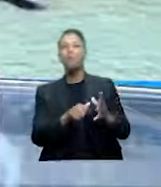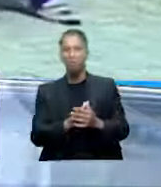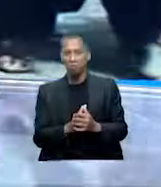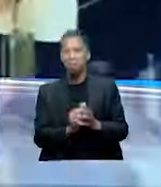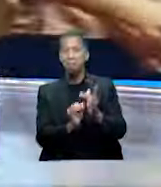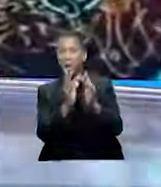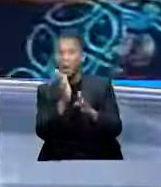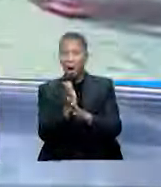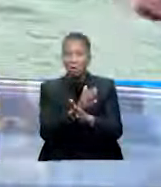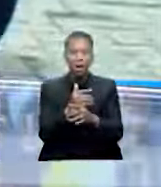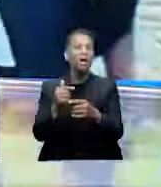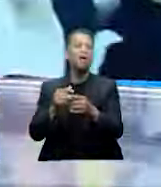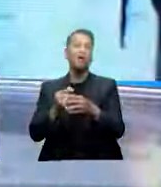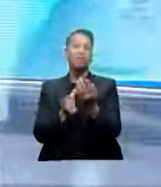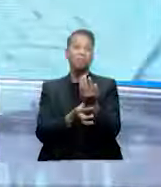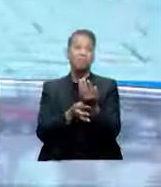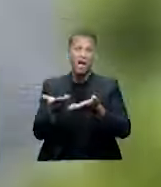ini tidak terganggu.